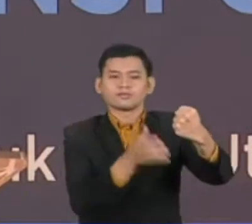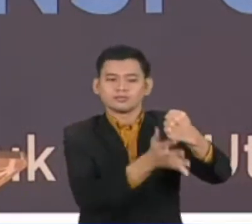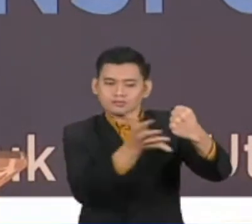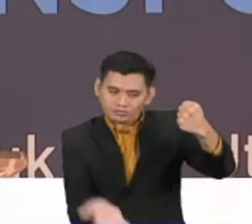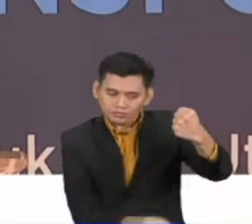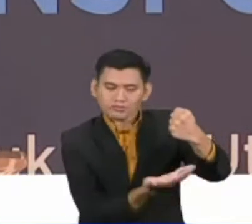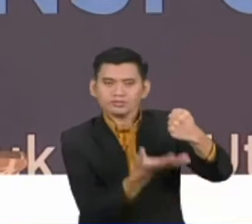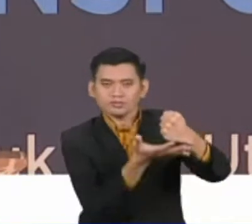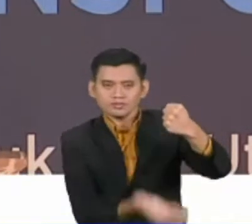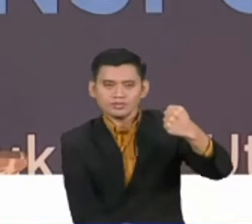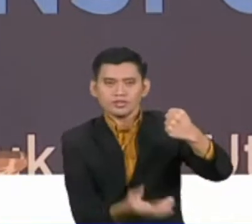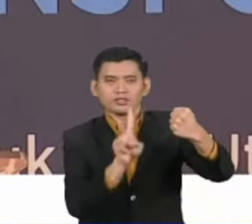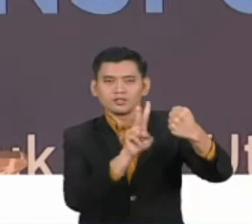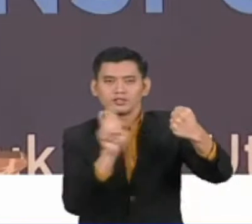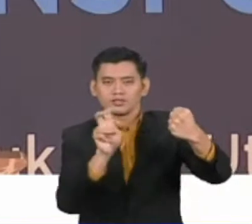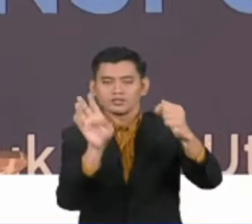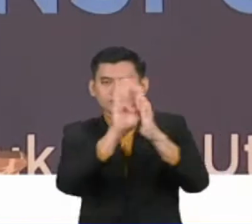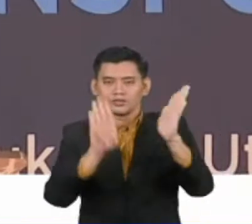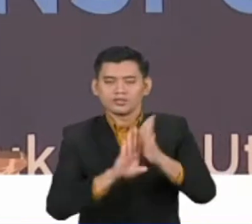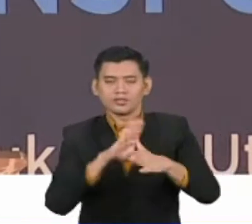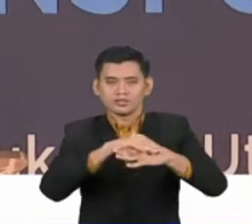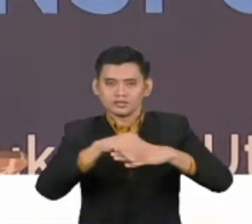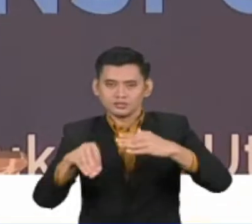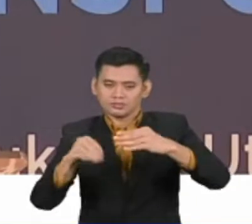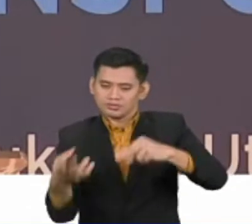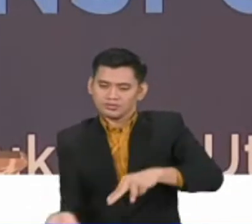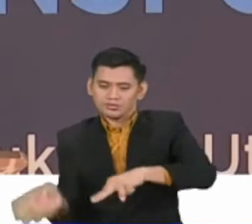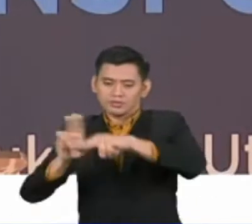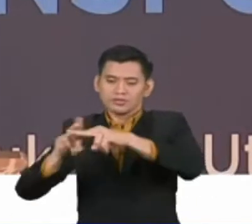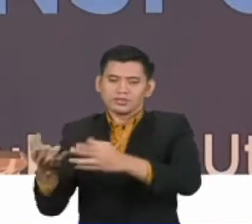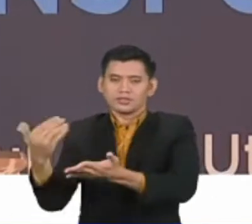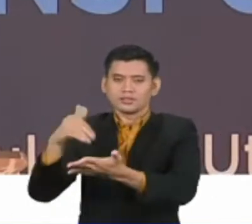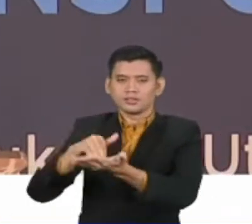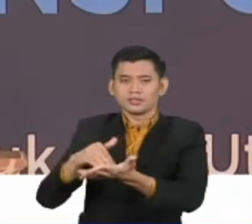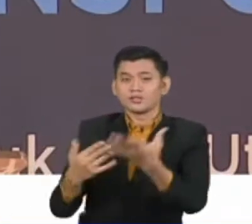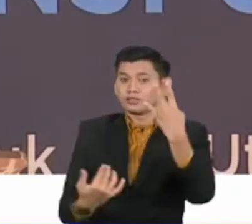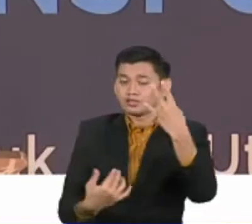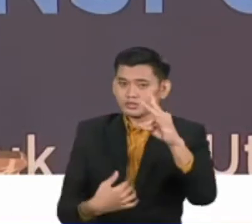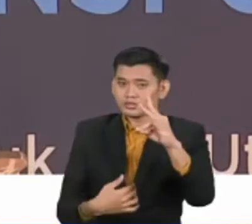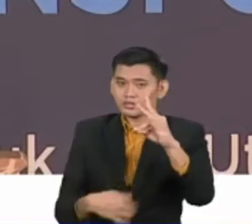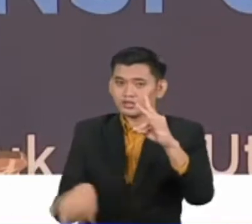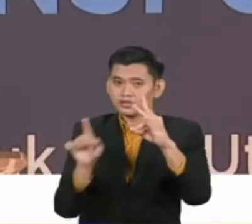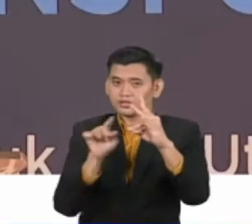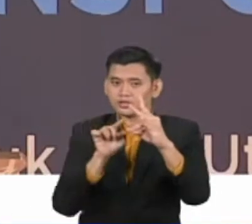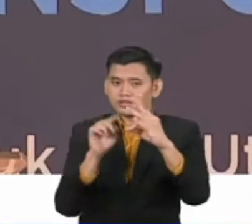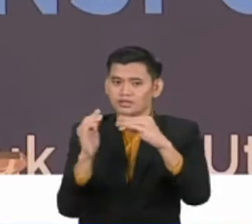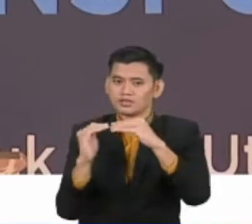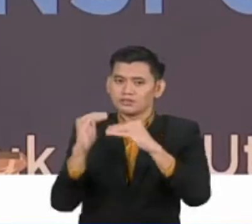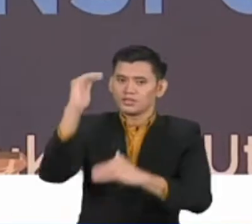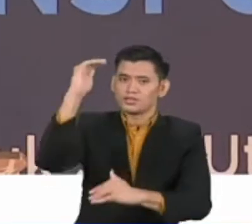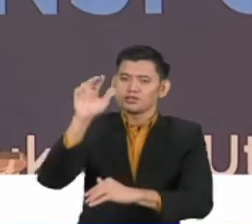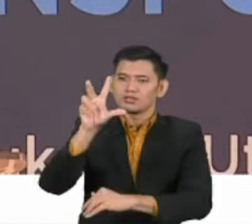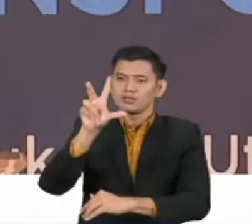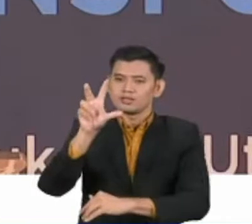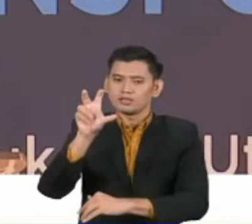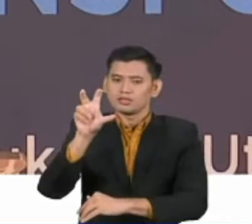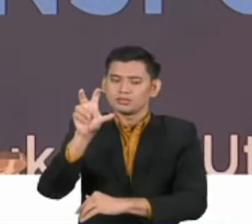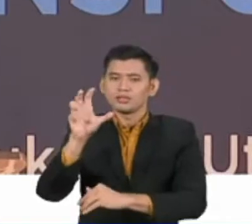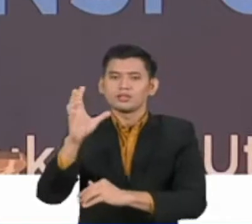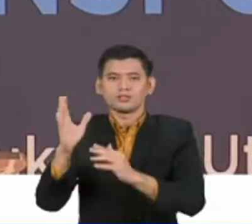dan meningkatkan jumlah aset harta daripada 17 kepada lebih 30 serta lebih 35